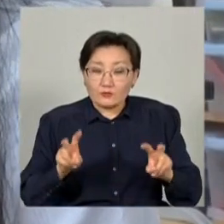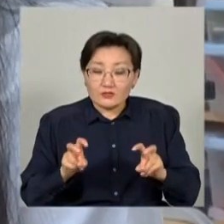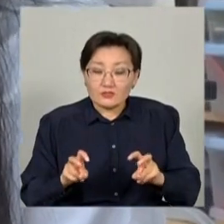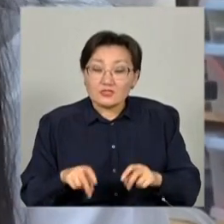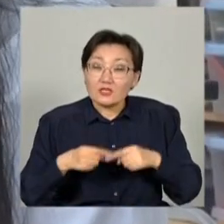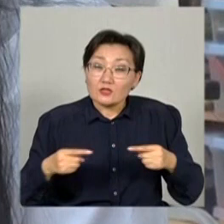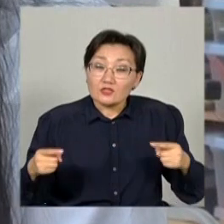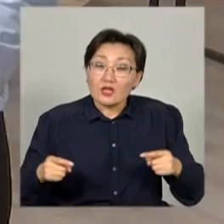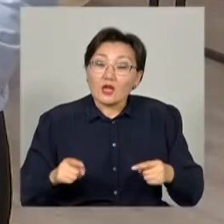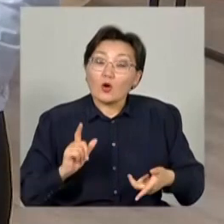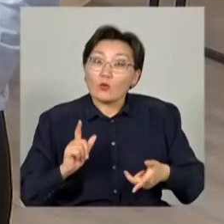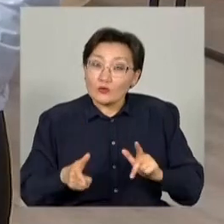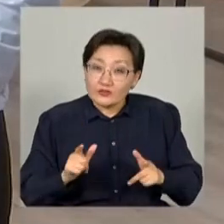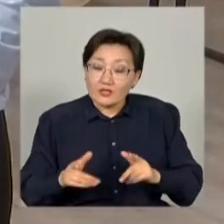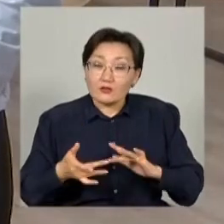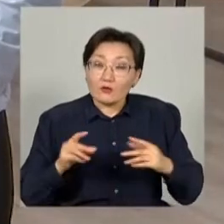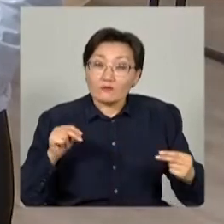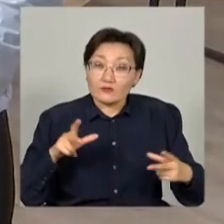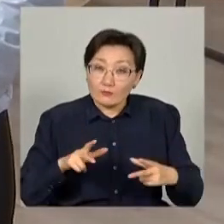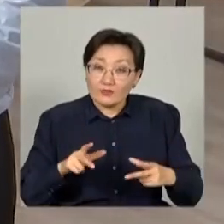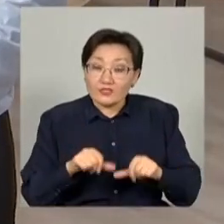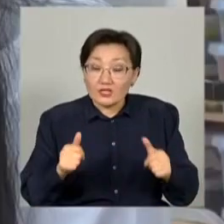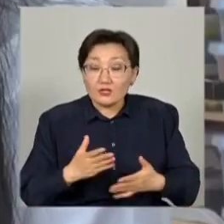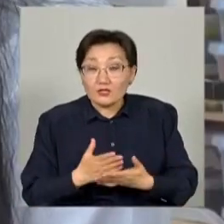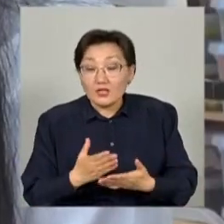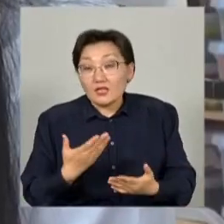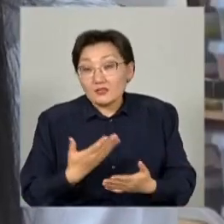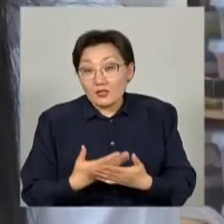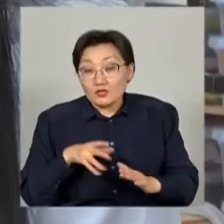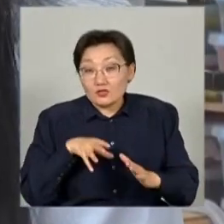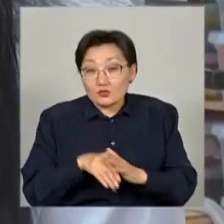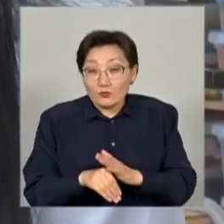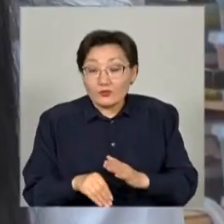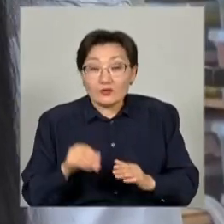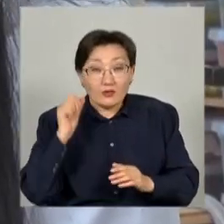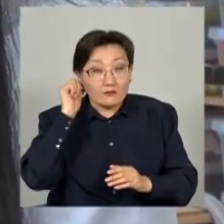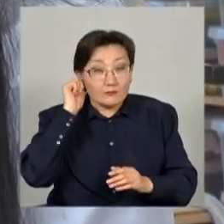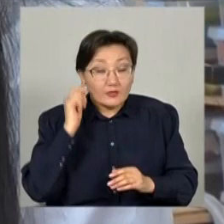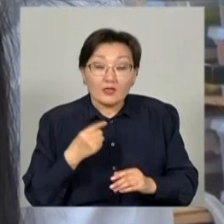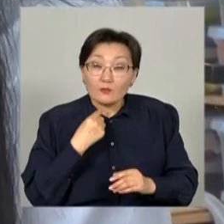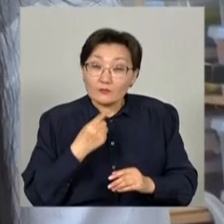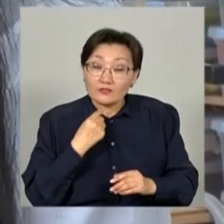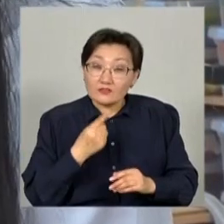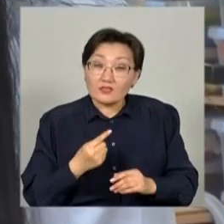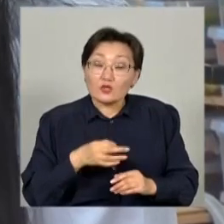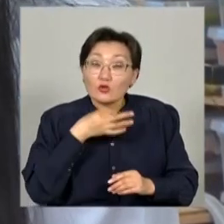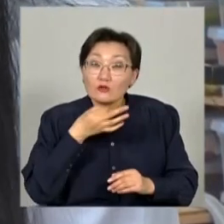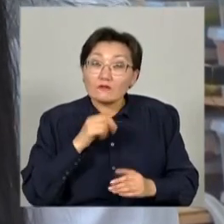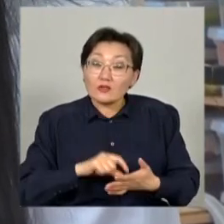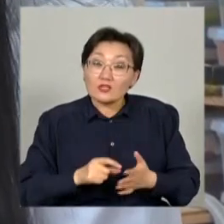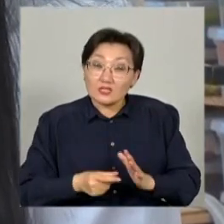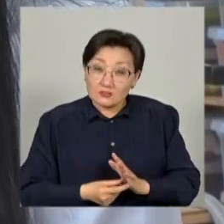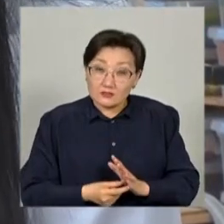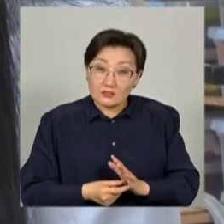онлайн формате есть, особенно если взять возрастные особенности детей, например, первого класса, класса дошкольного